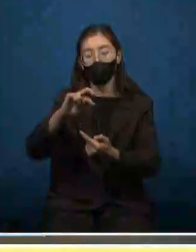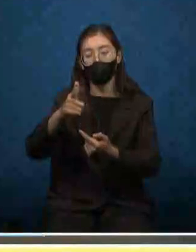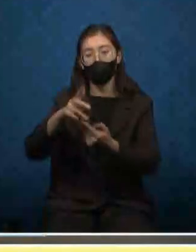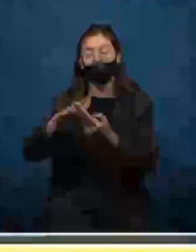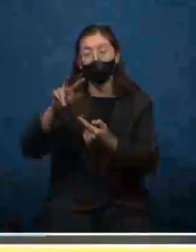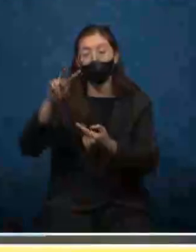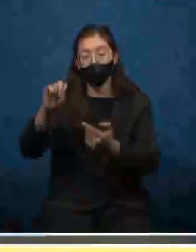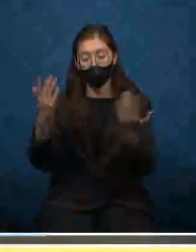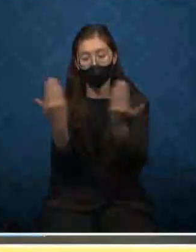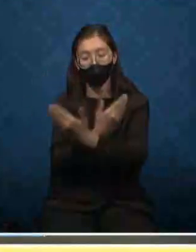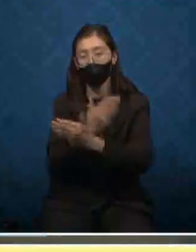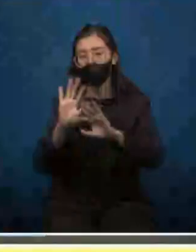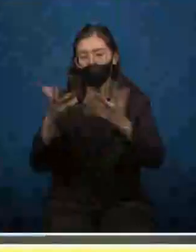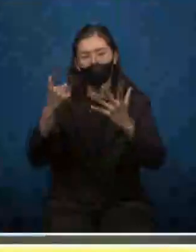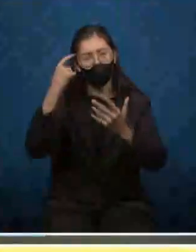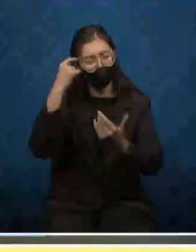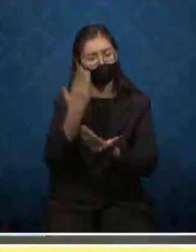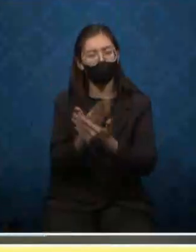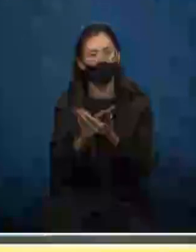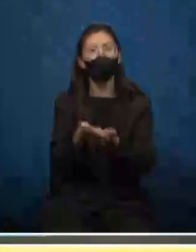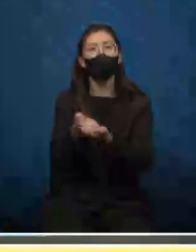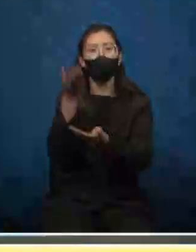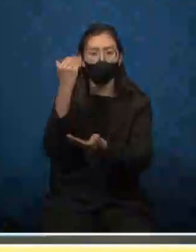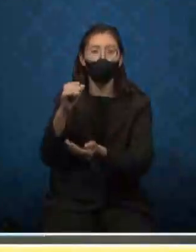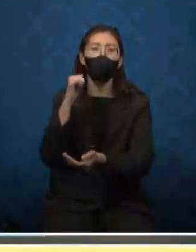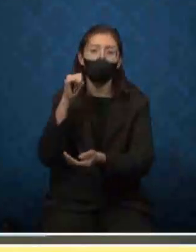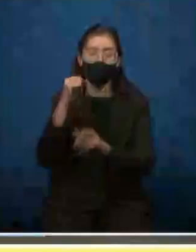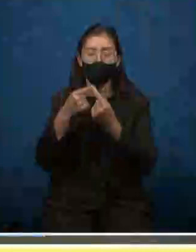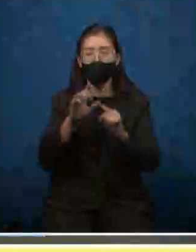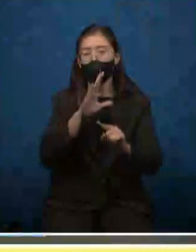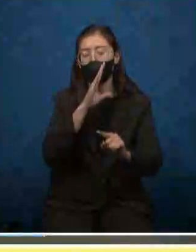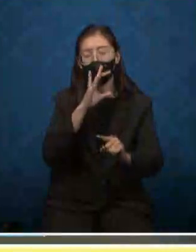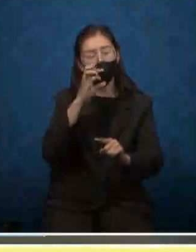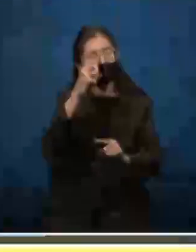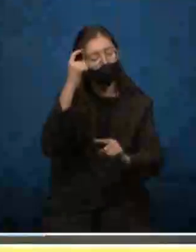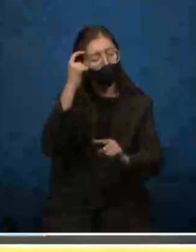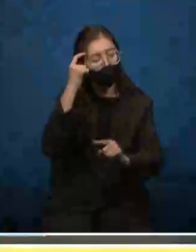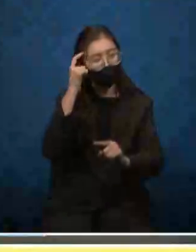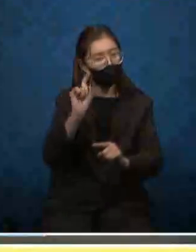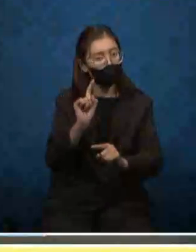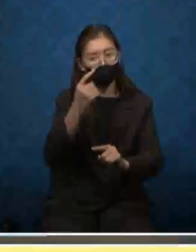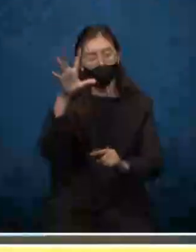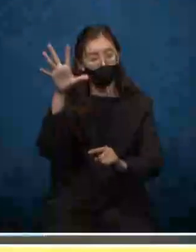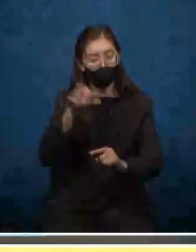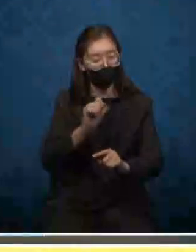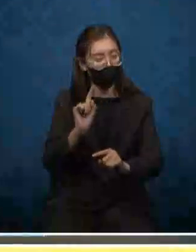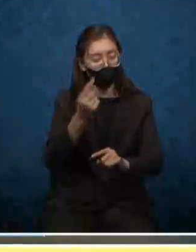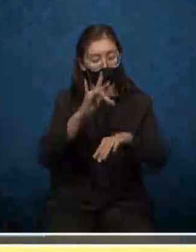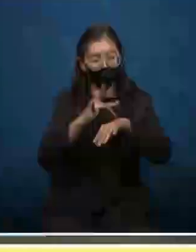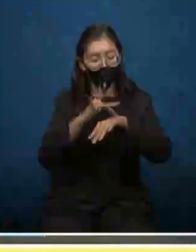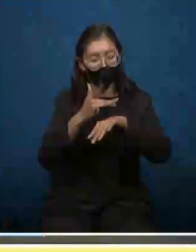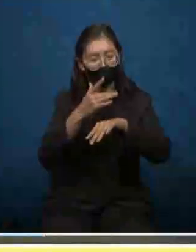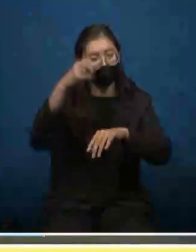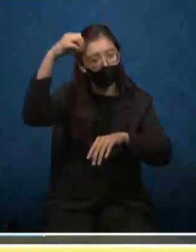หมωสมถ้าแ่งงเซล ผมว่าจะทำงทถูกลงถทสำคัญก็ขอฝากท่ป crushทานไปยัศาาDIA